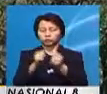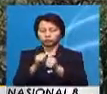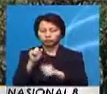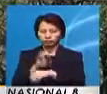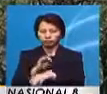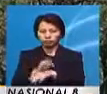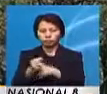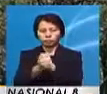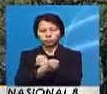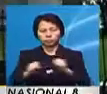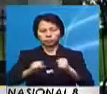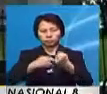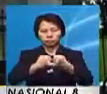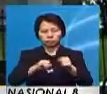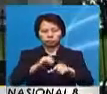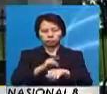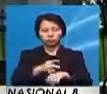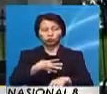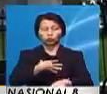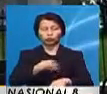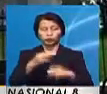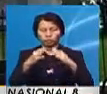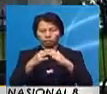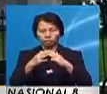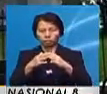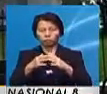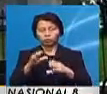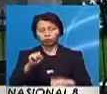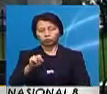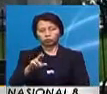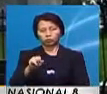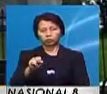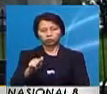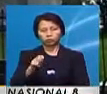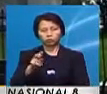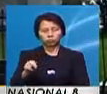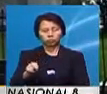Penasihat Keselamatan Jabatan Negara di White House, Susan Elizabeth Rice.